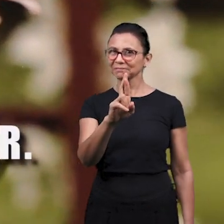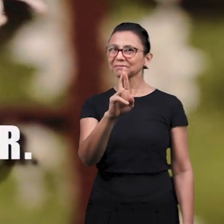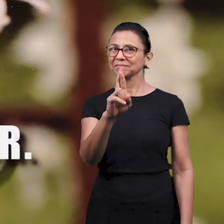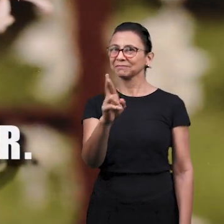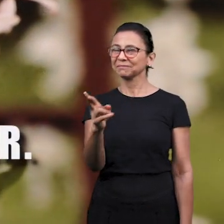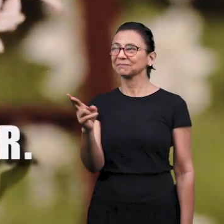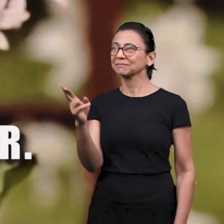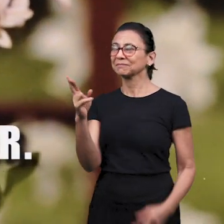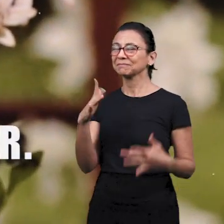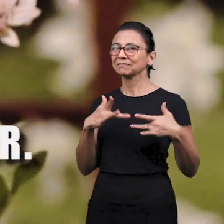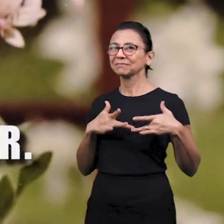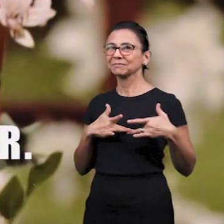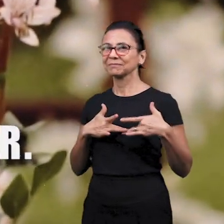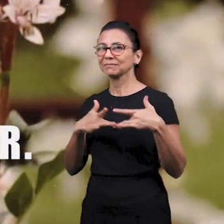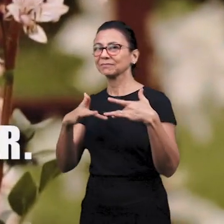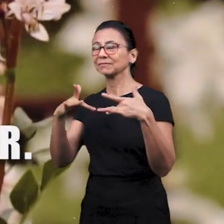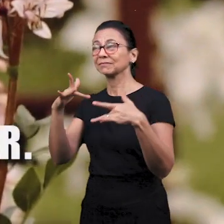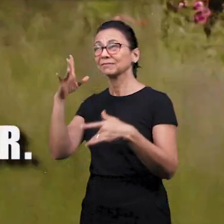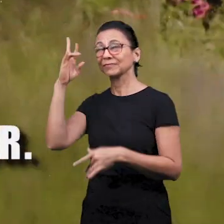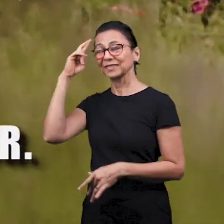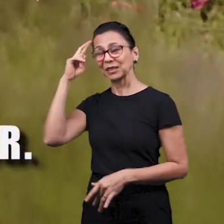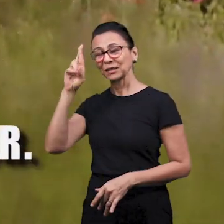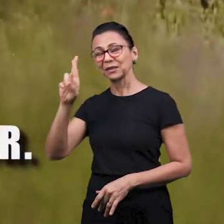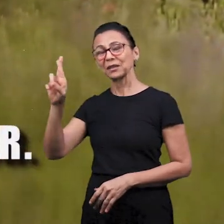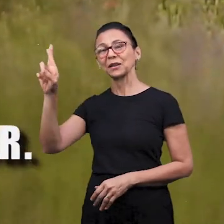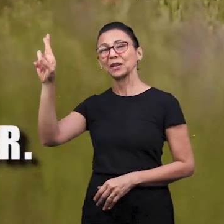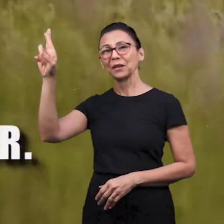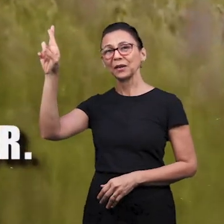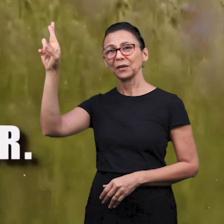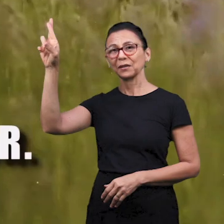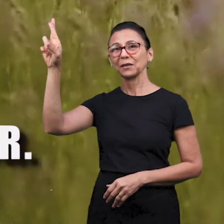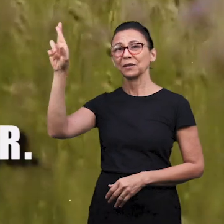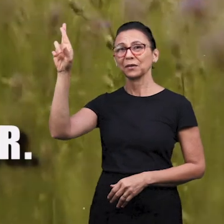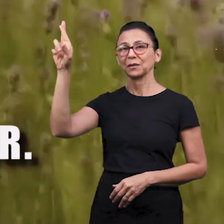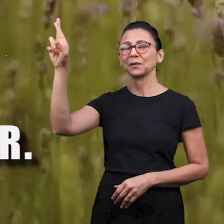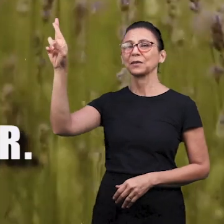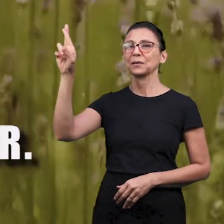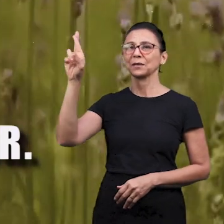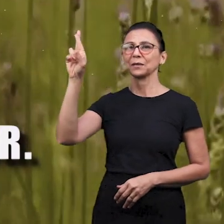Любовь к Тебе, Иисус, Его дала мне.